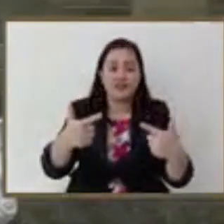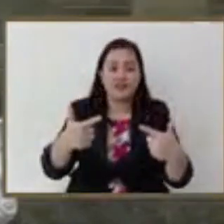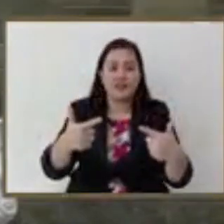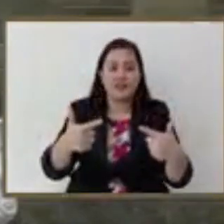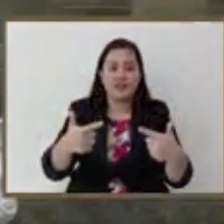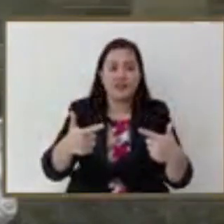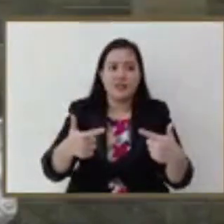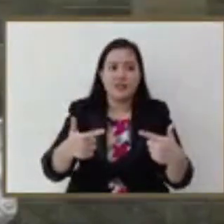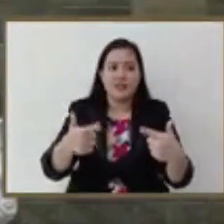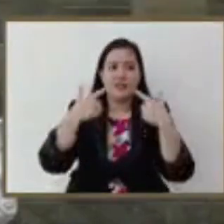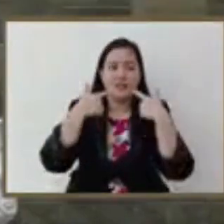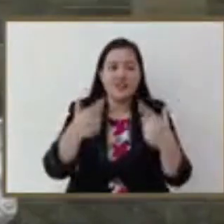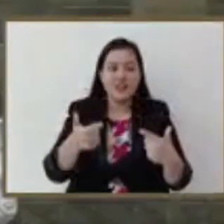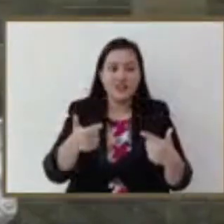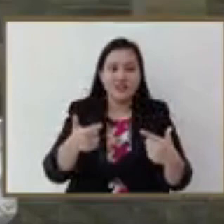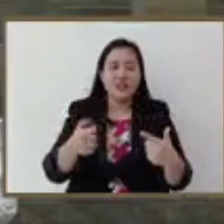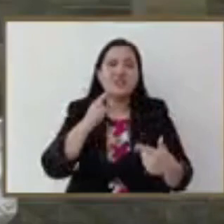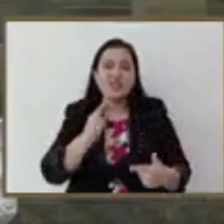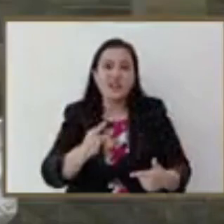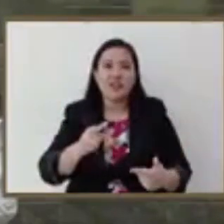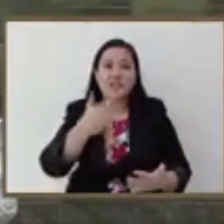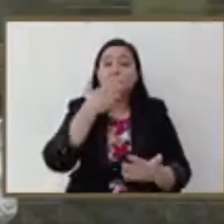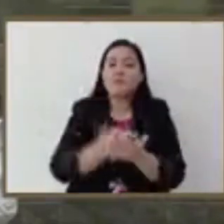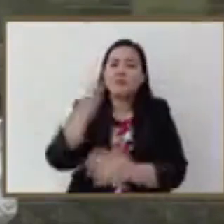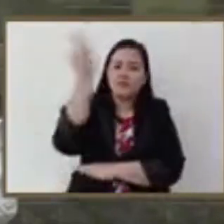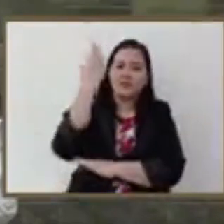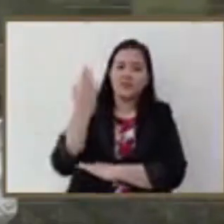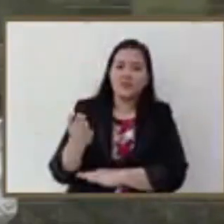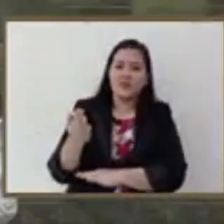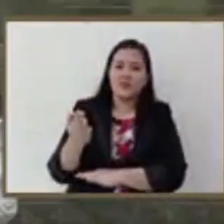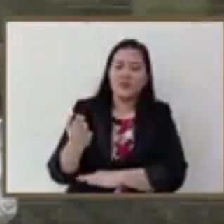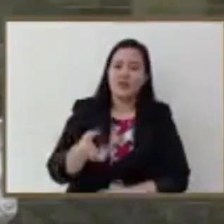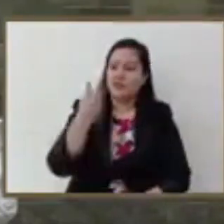Titignan ako, tapos ang sama pa ng itsura, akala niya may gusto ako sa kanila.